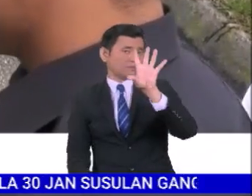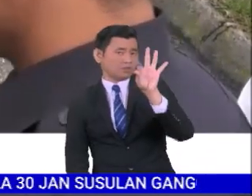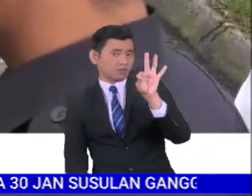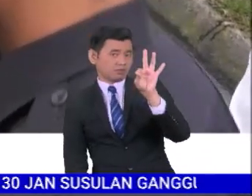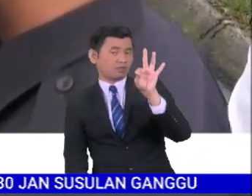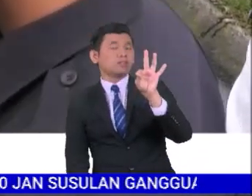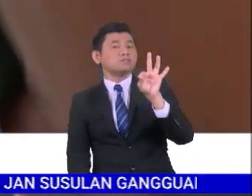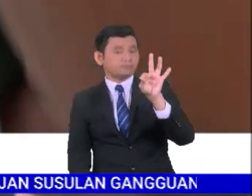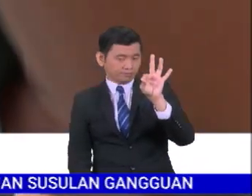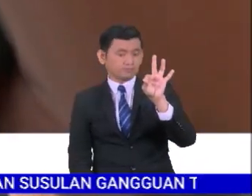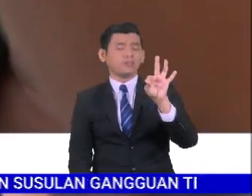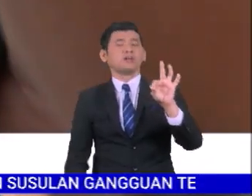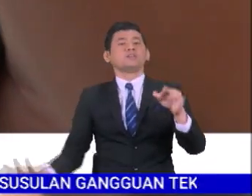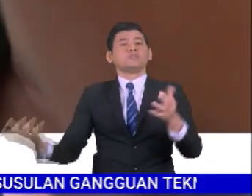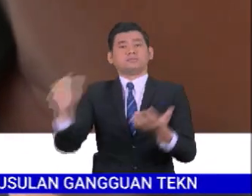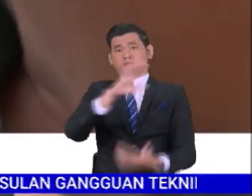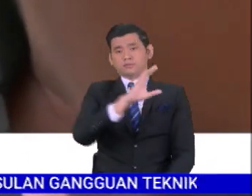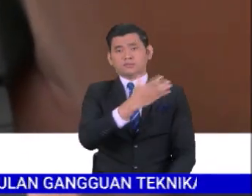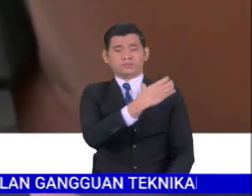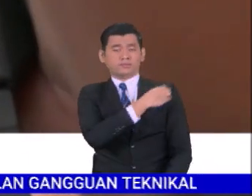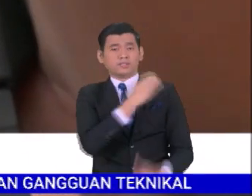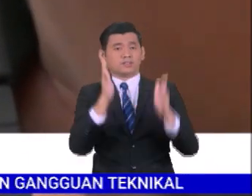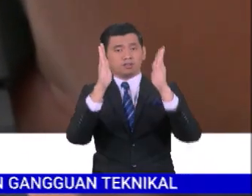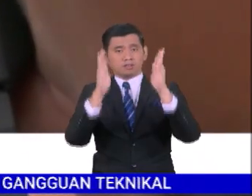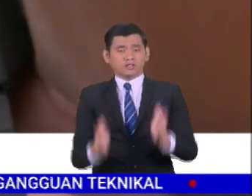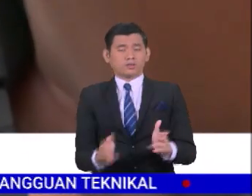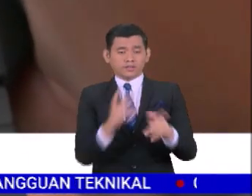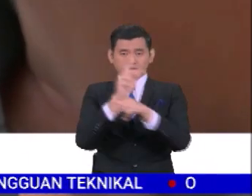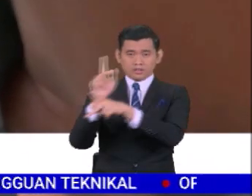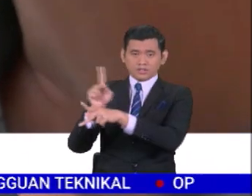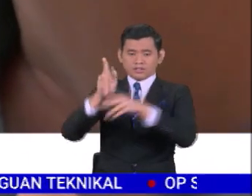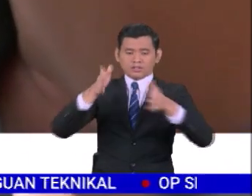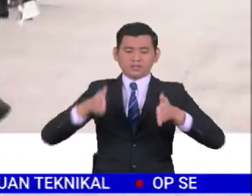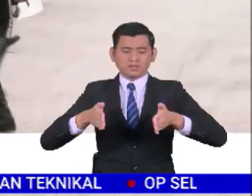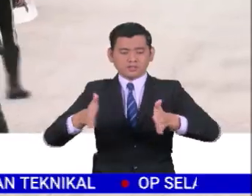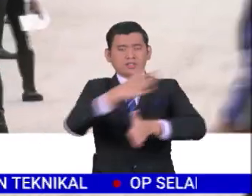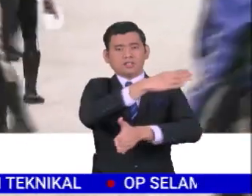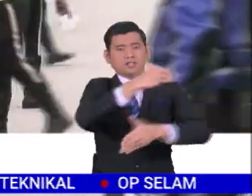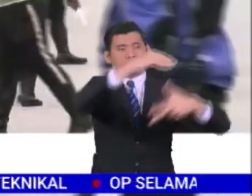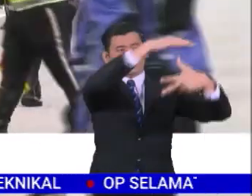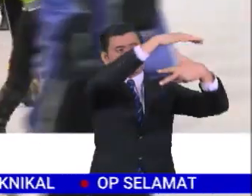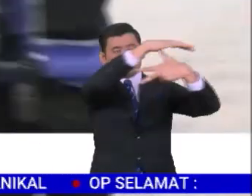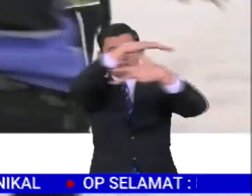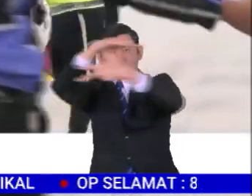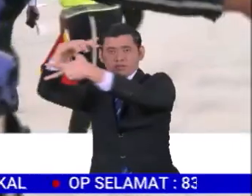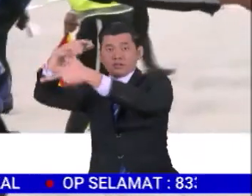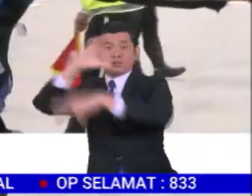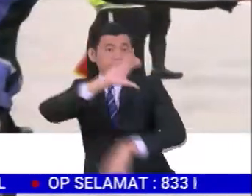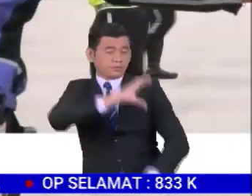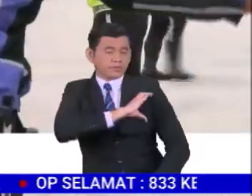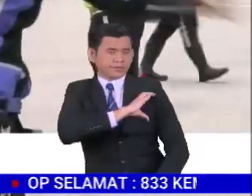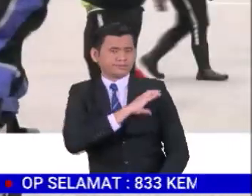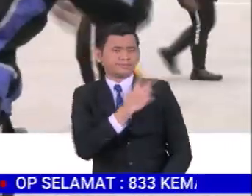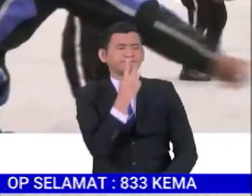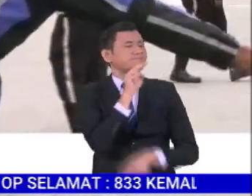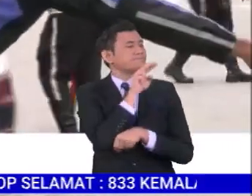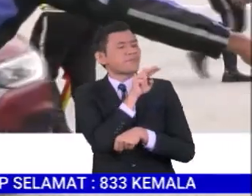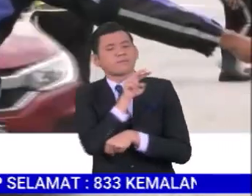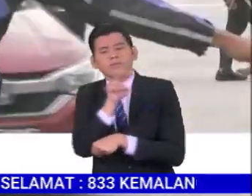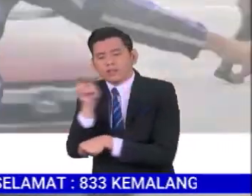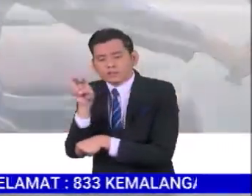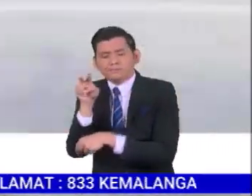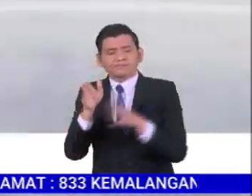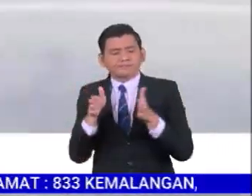...29 anggota Jabatan Siasatan Penguatkuasaan Trafik dan Pasukan Gerakan Udara PDRM digerakkan bagi meninjau